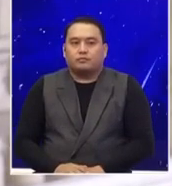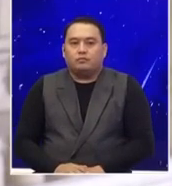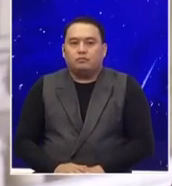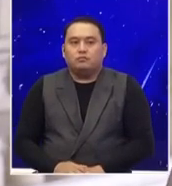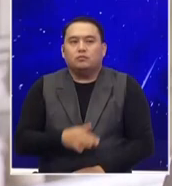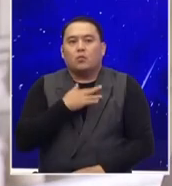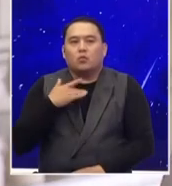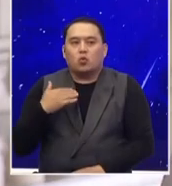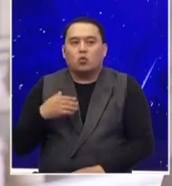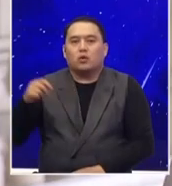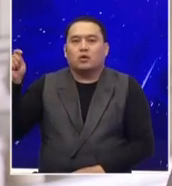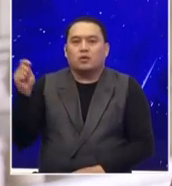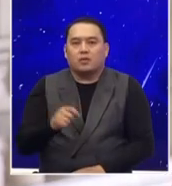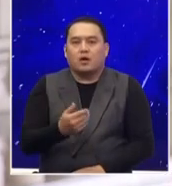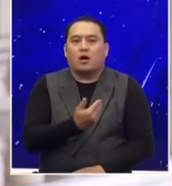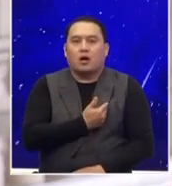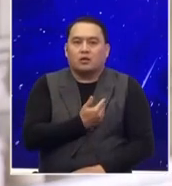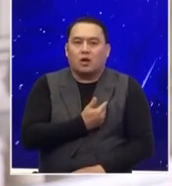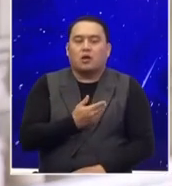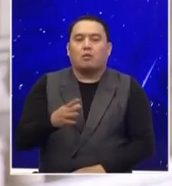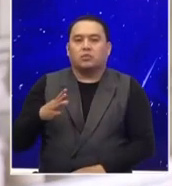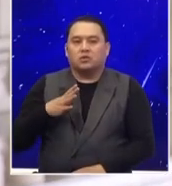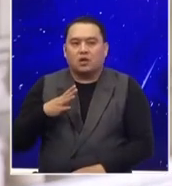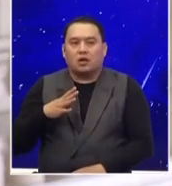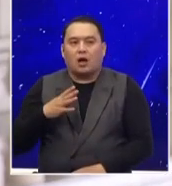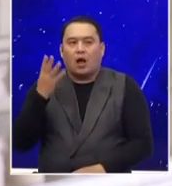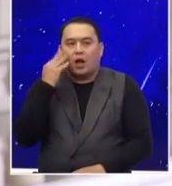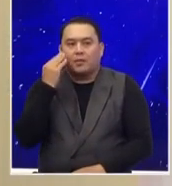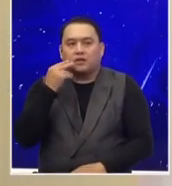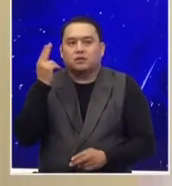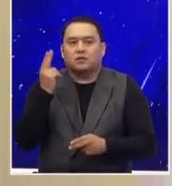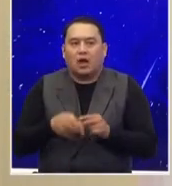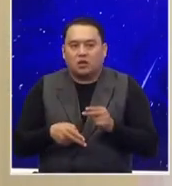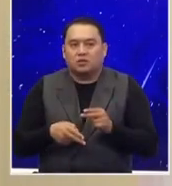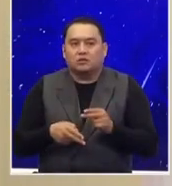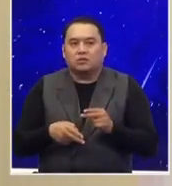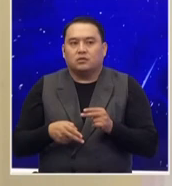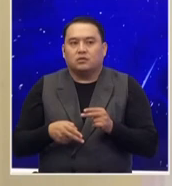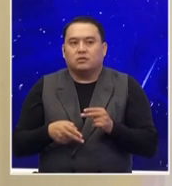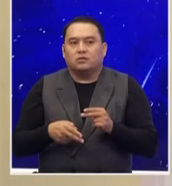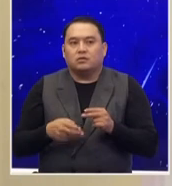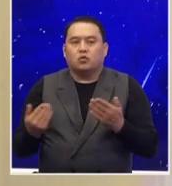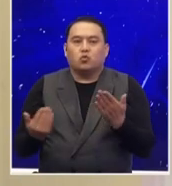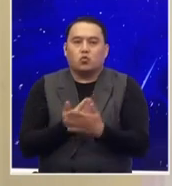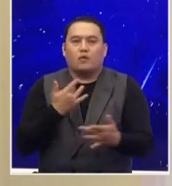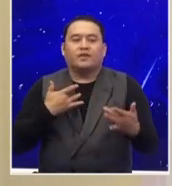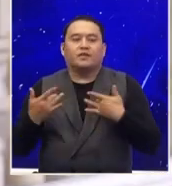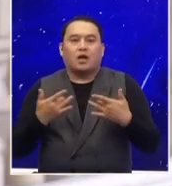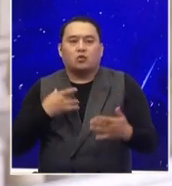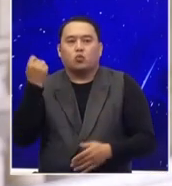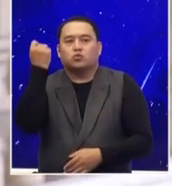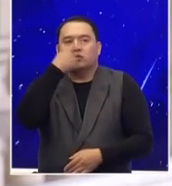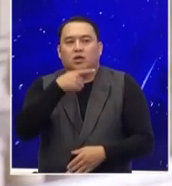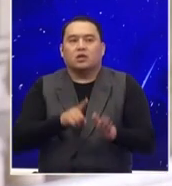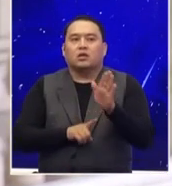сюда, с Алматы. Обычно вот кто академию в Алмате заканчивал, как узнали, что у нас новый театр, люди